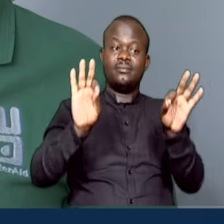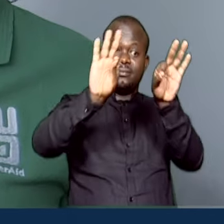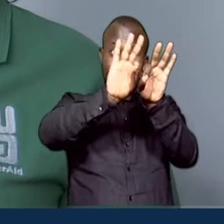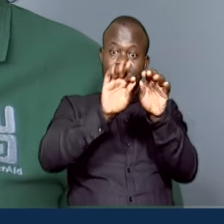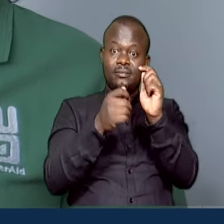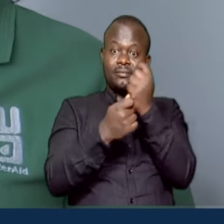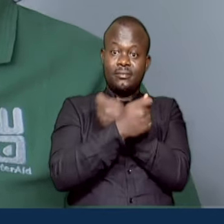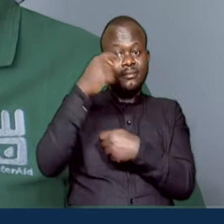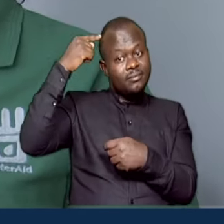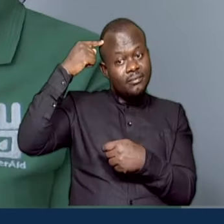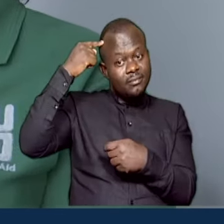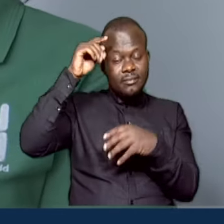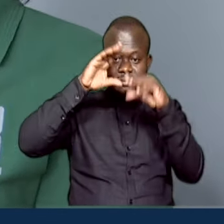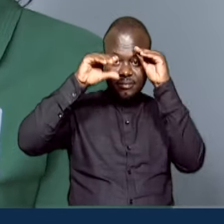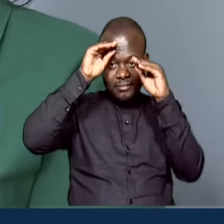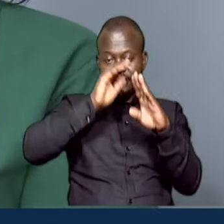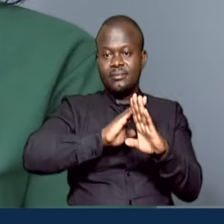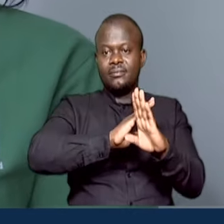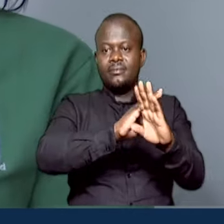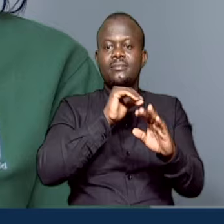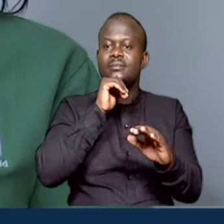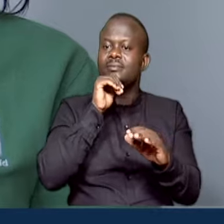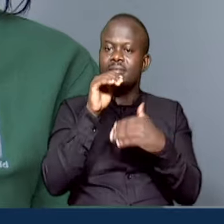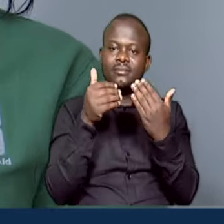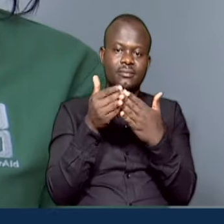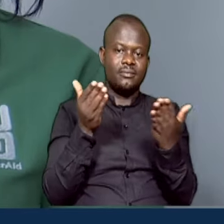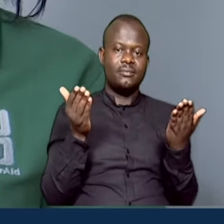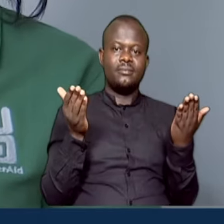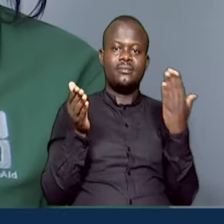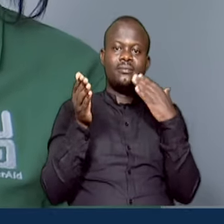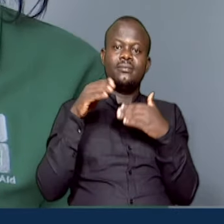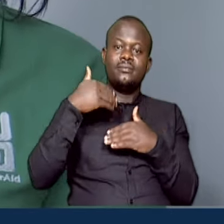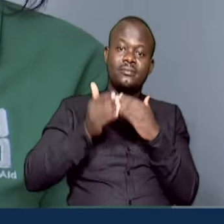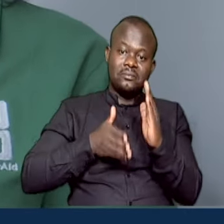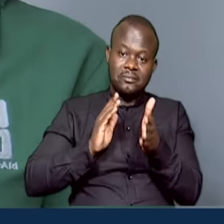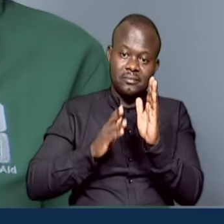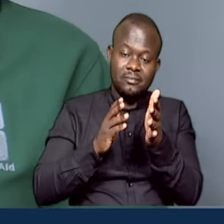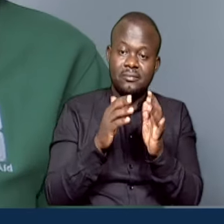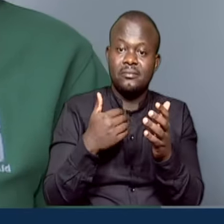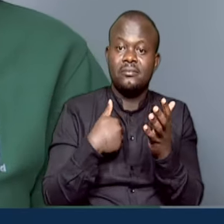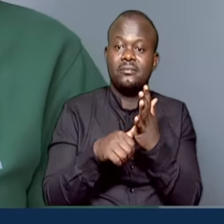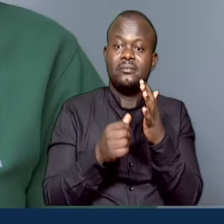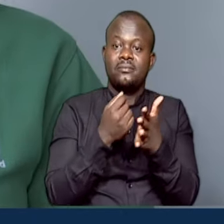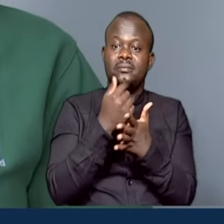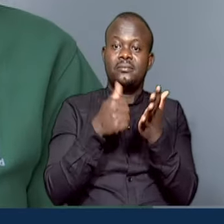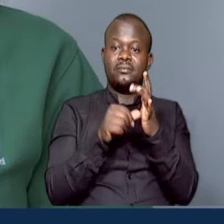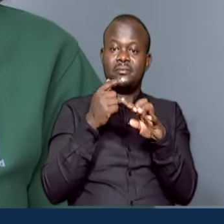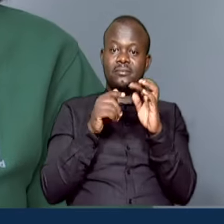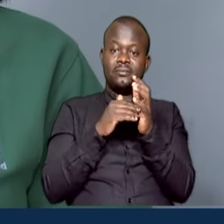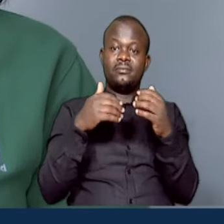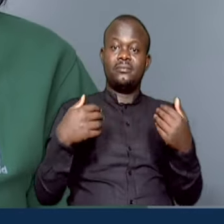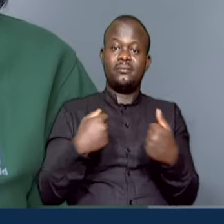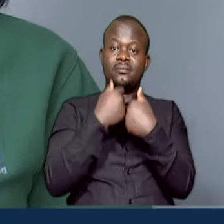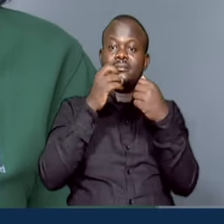duhindura imyumvire tukiga gukumira aho kugira ngo tujye twirukanka bicitse binaduhenze cyane kandi ingaruka cyangwa